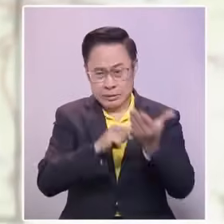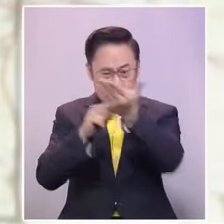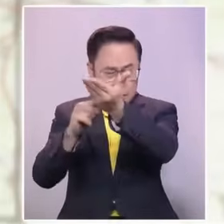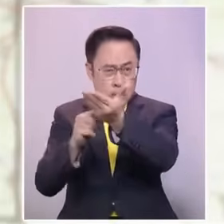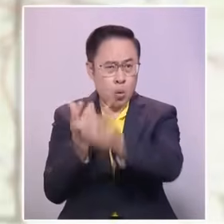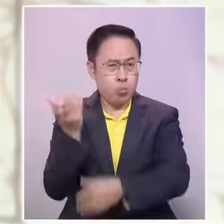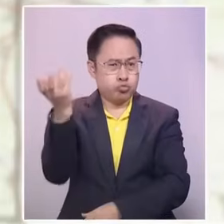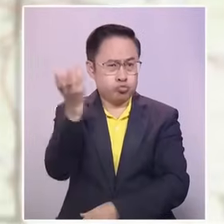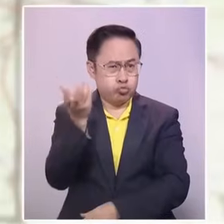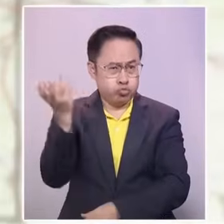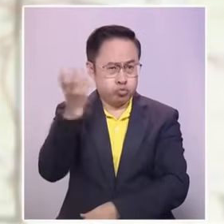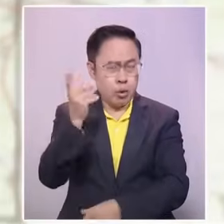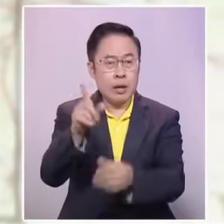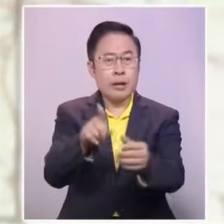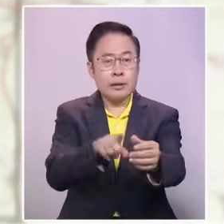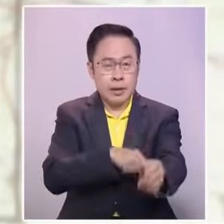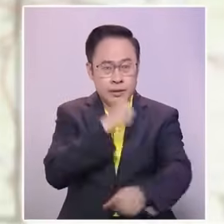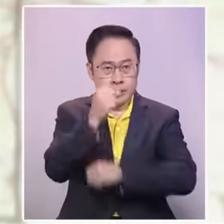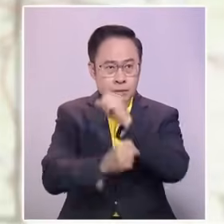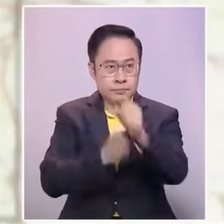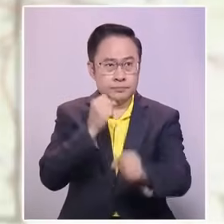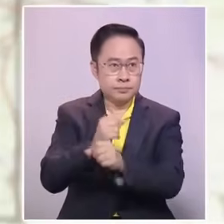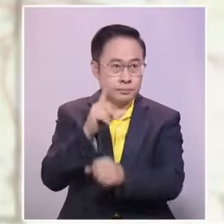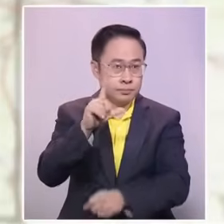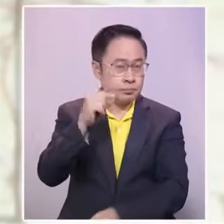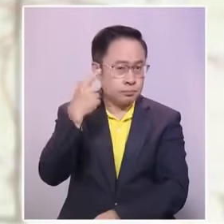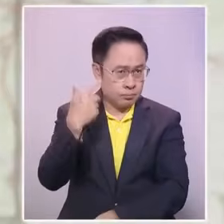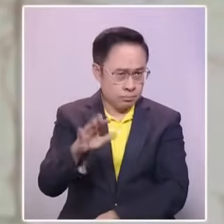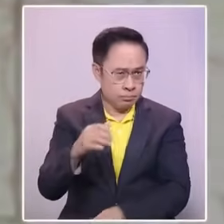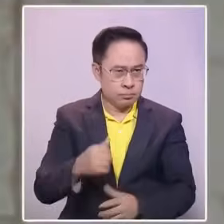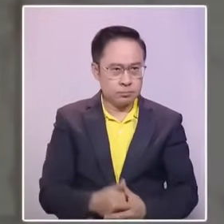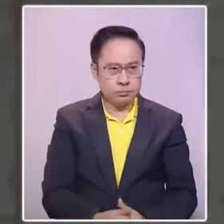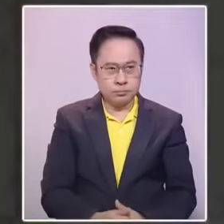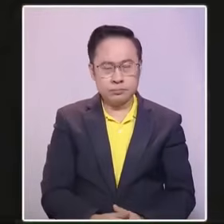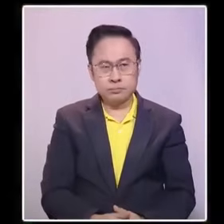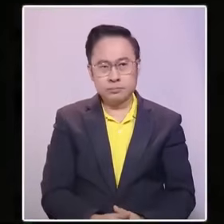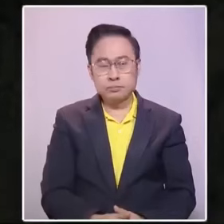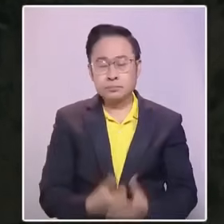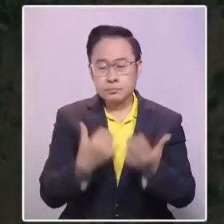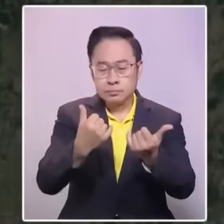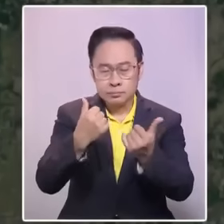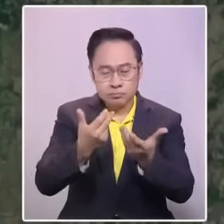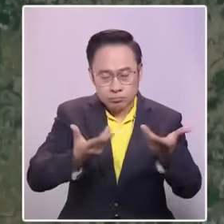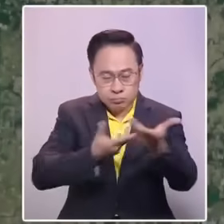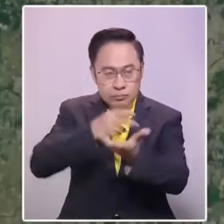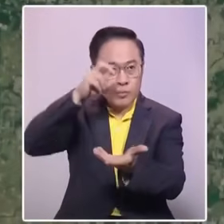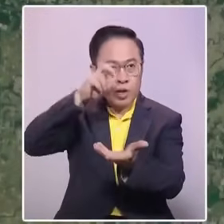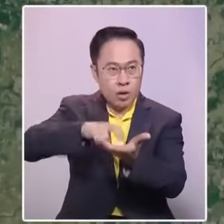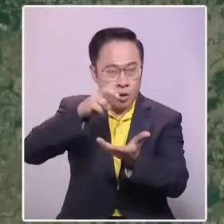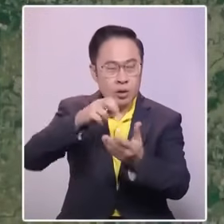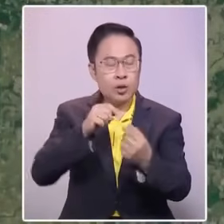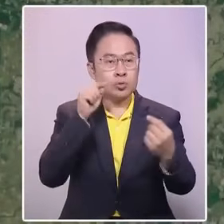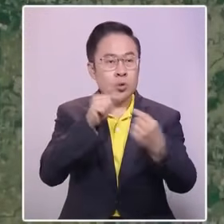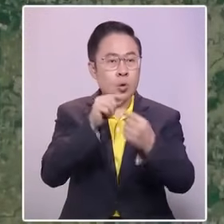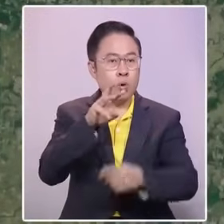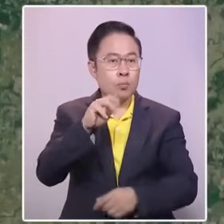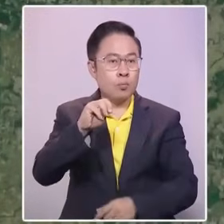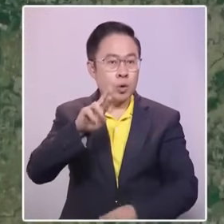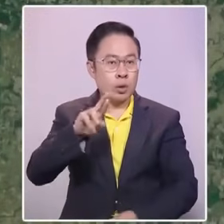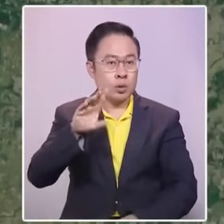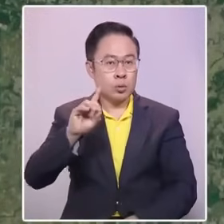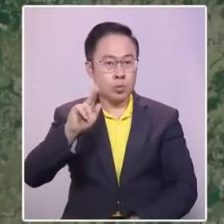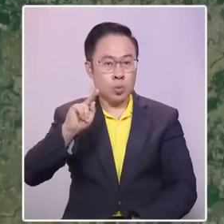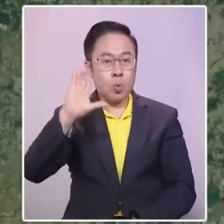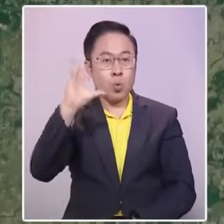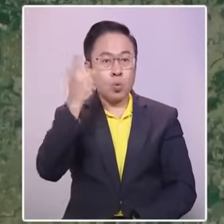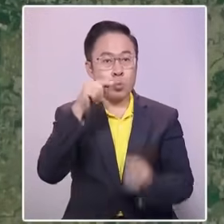อุดรธานีที่เคยได้เนี่ยคือบ้านเชียงยาวนานมากๆแล้วเพราะฉะนั้นเนี่ยถือว่าเป็นมรดกโลกทางวัฒนธรรมแห่งที่ 2ของ